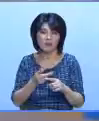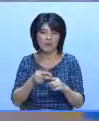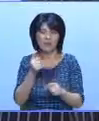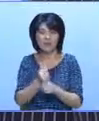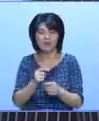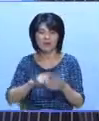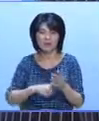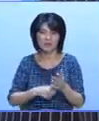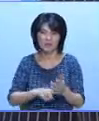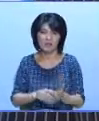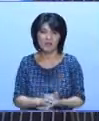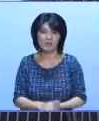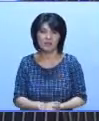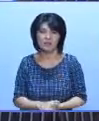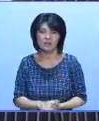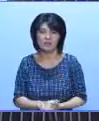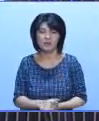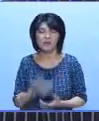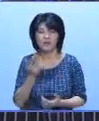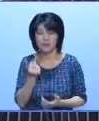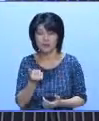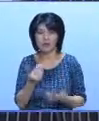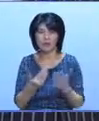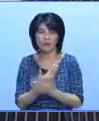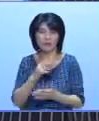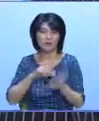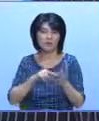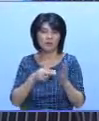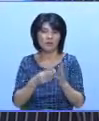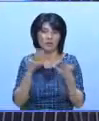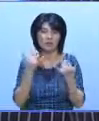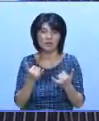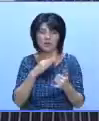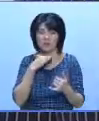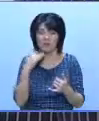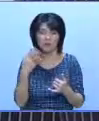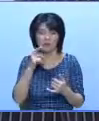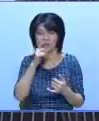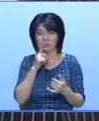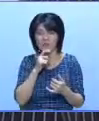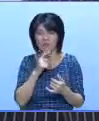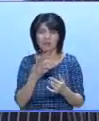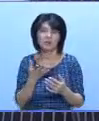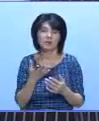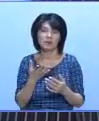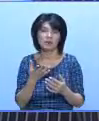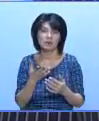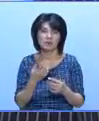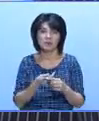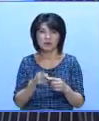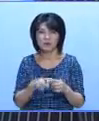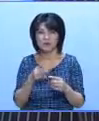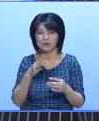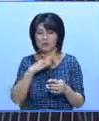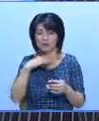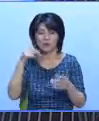жеңілдету. Әрине бүгінгі таңда жаңартылған білім беру мазмұны бойынша бүгінгі күнгі оқушыларға үлкен талап қойылып отыр. Олар бүгінгі шығарманы